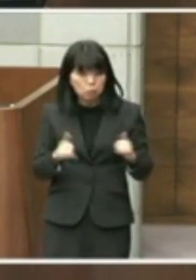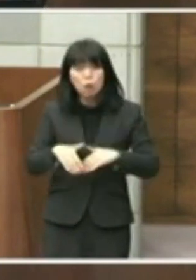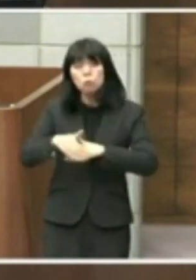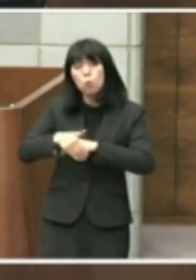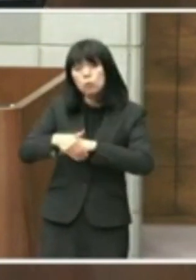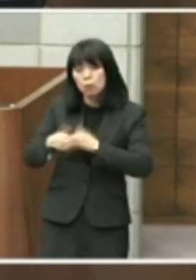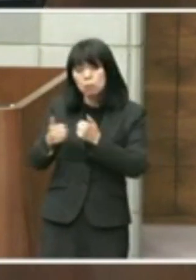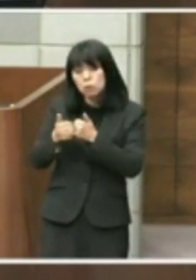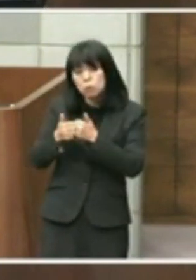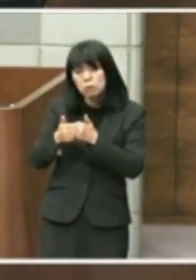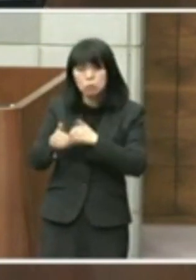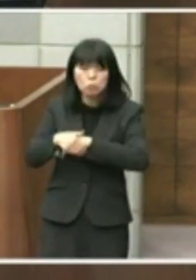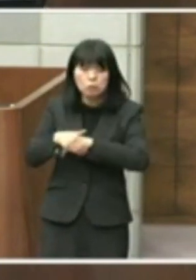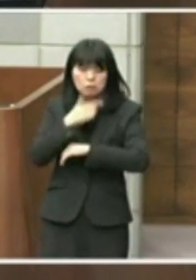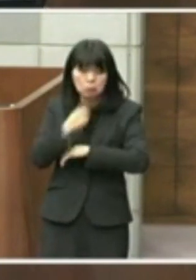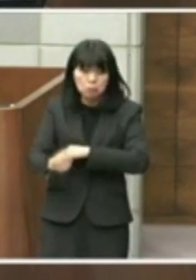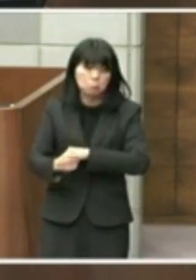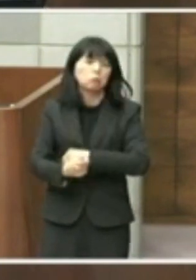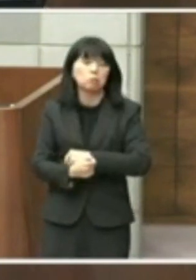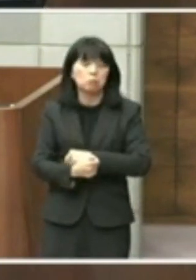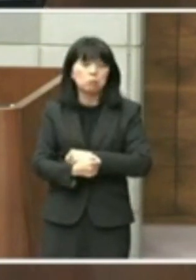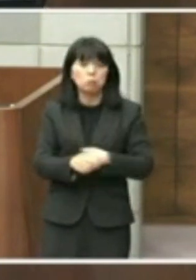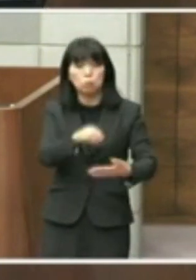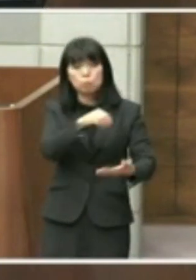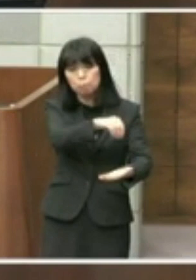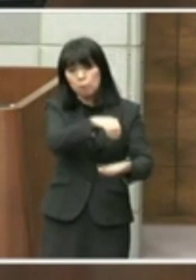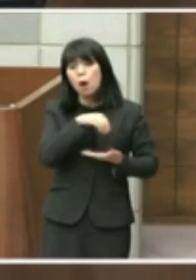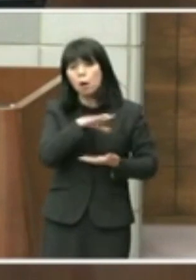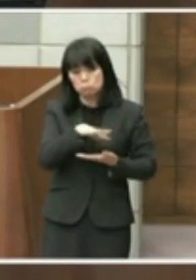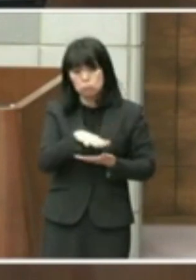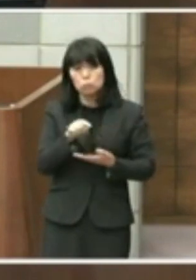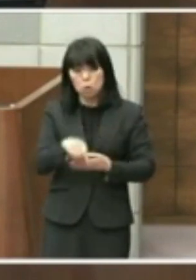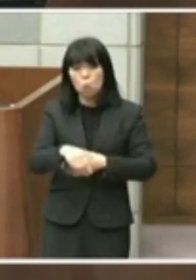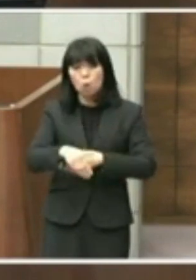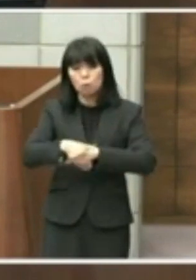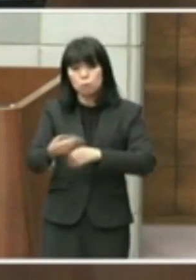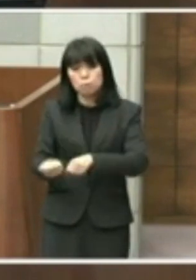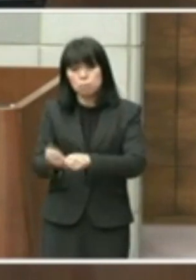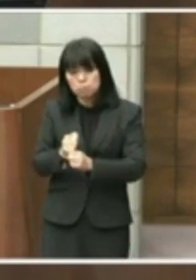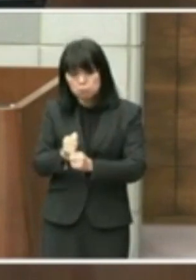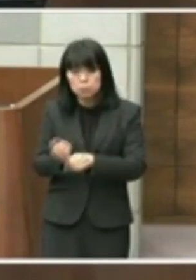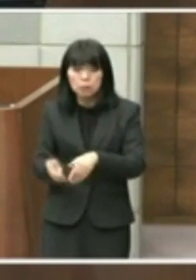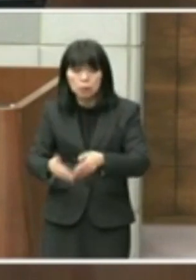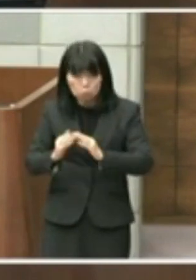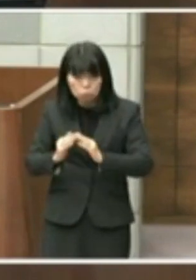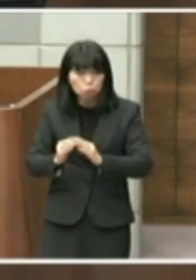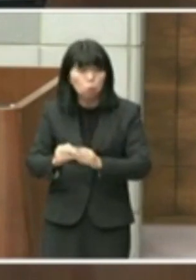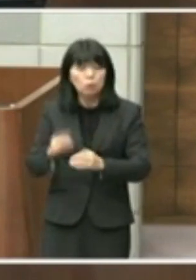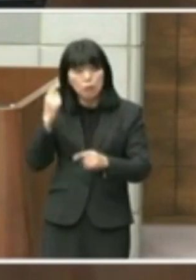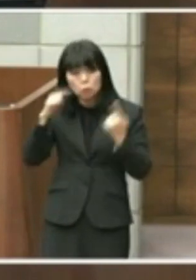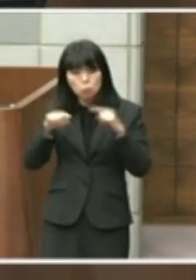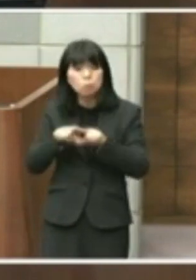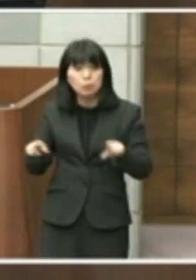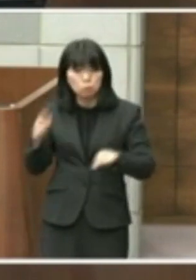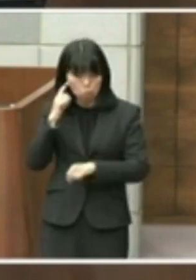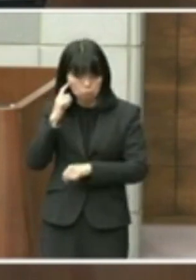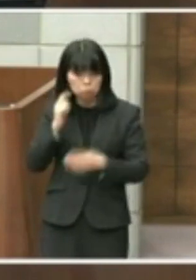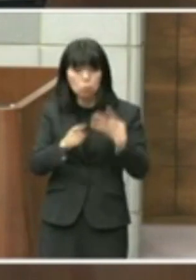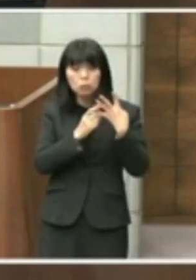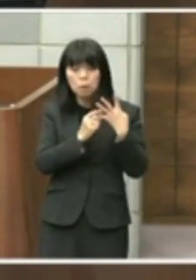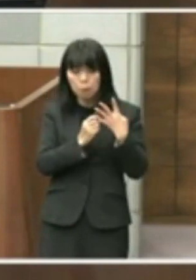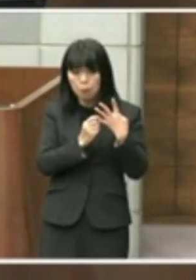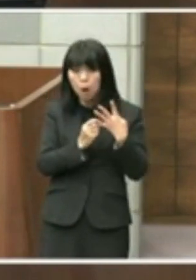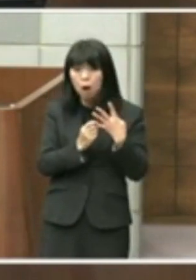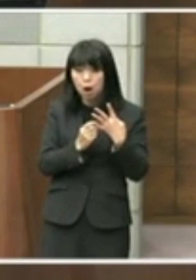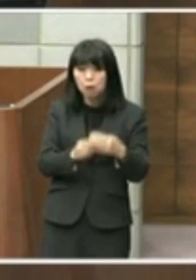求める声が寄せられています。検討をするべきと考えます。認識を問います。4点目は検査